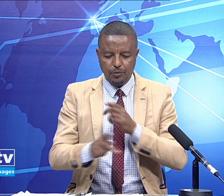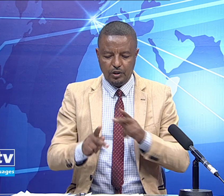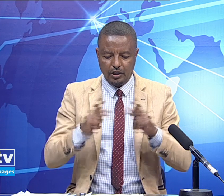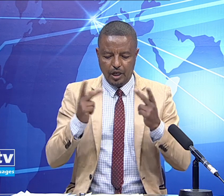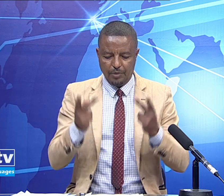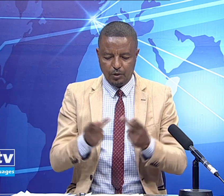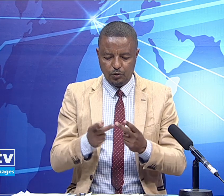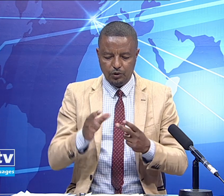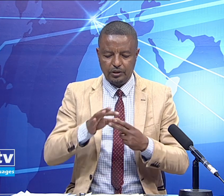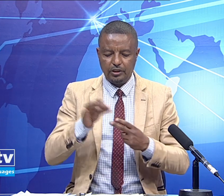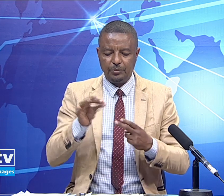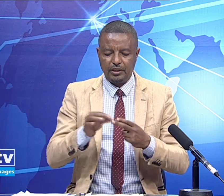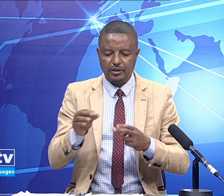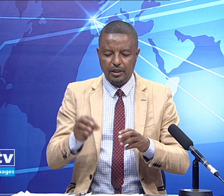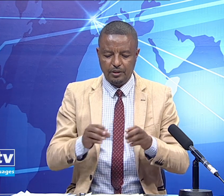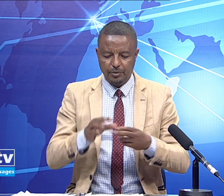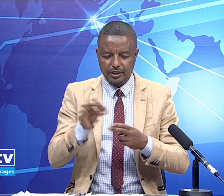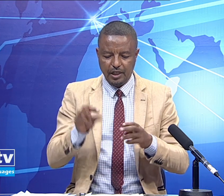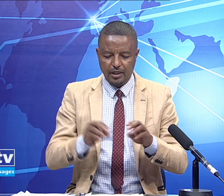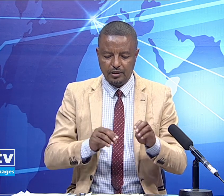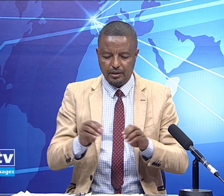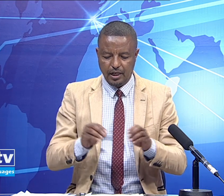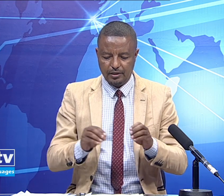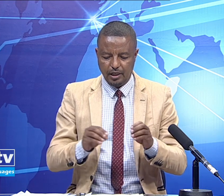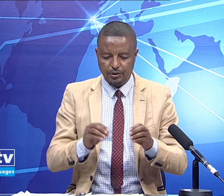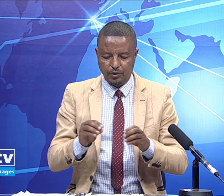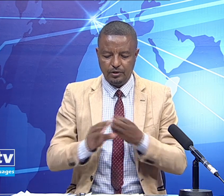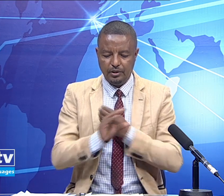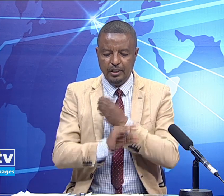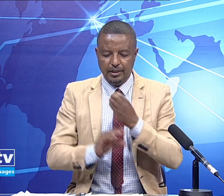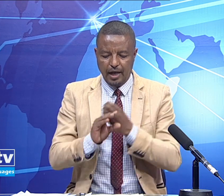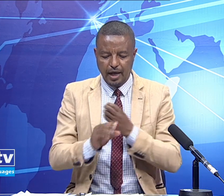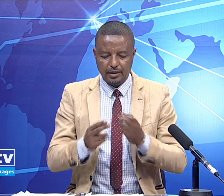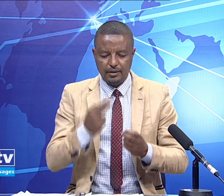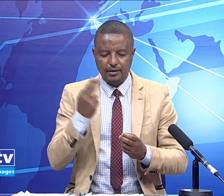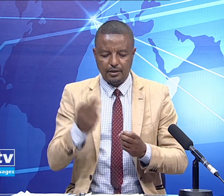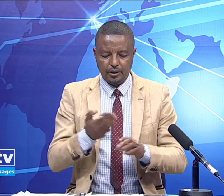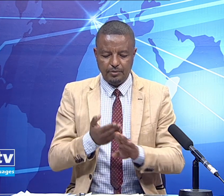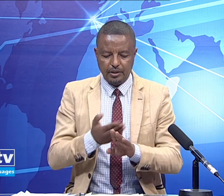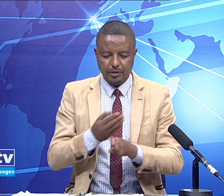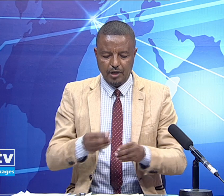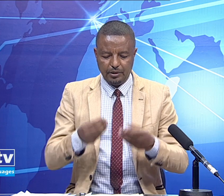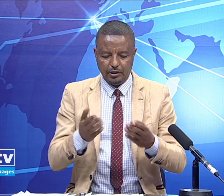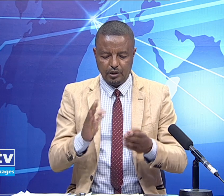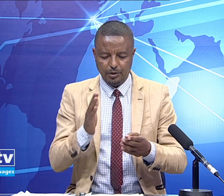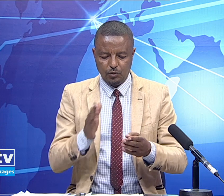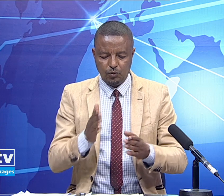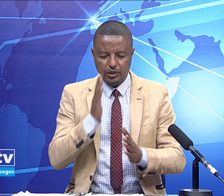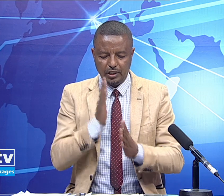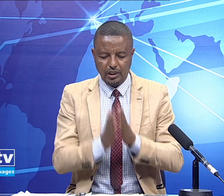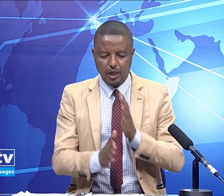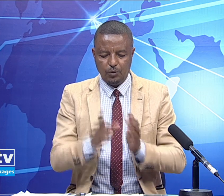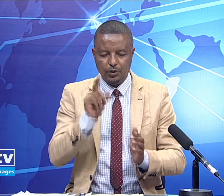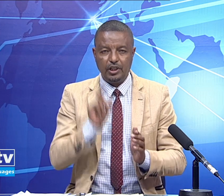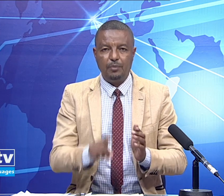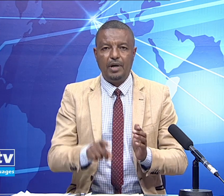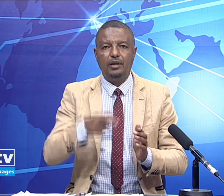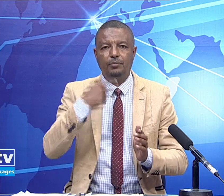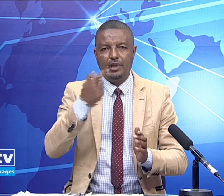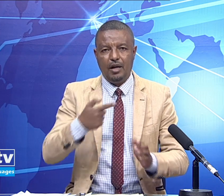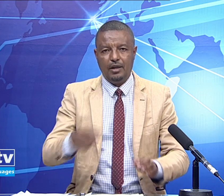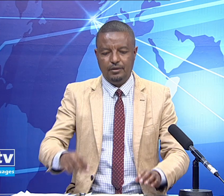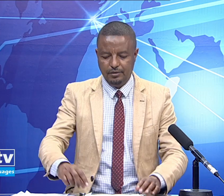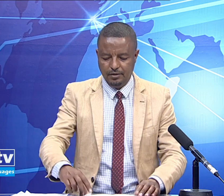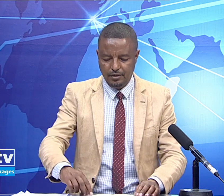ተፎካካሪ የፖለቲካ ፓርቲዎች የምርጫ እንቅስቃሴያቸውን የሀገር ጥቅም ቅድሚያ በሰጠ መልኩ ሊከናወኑ